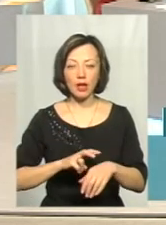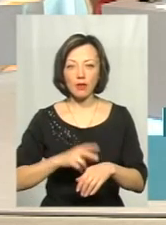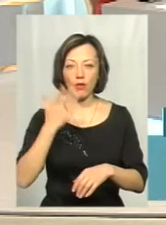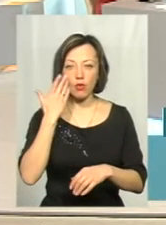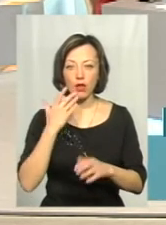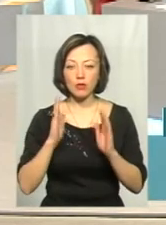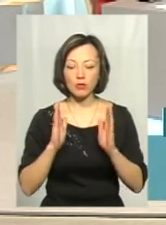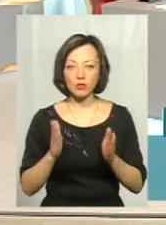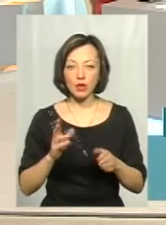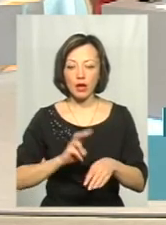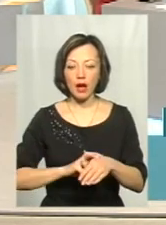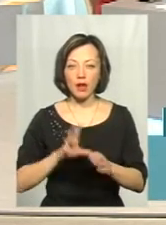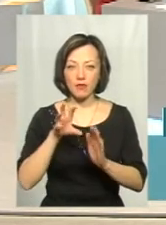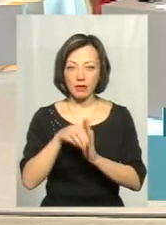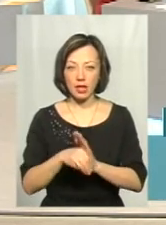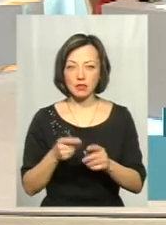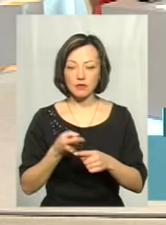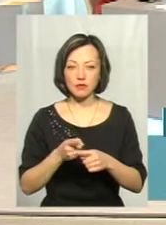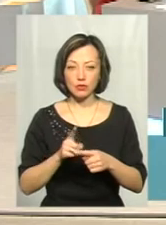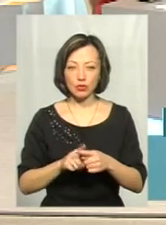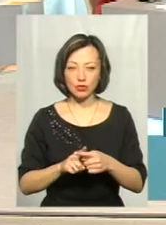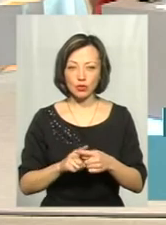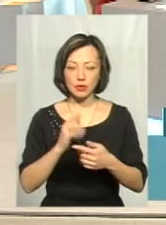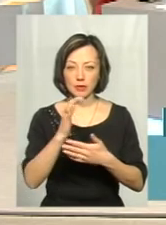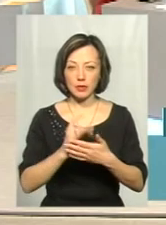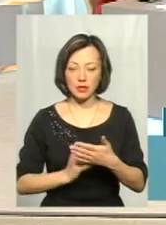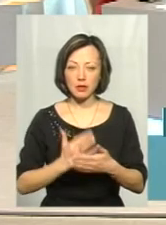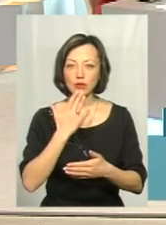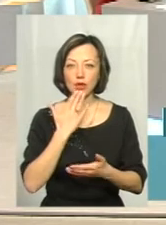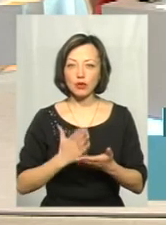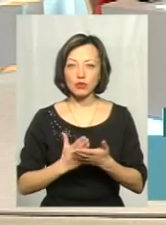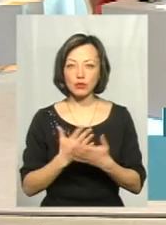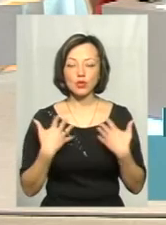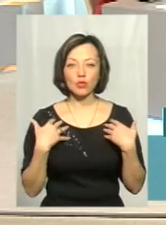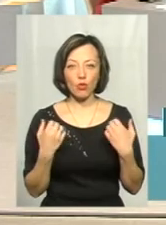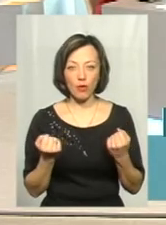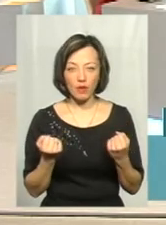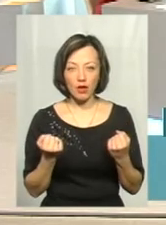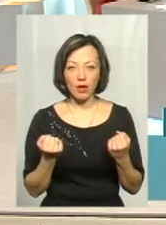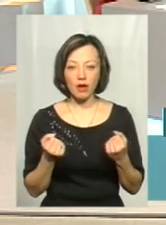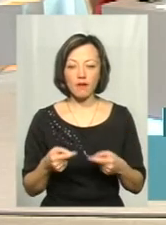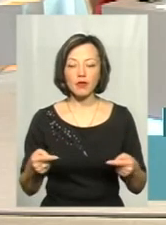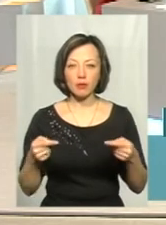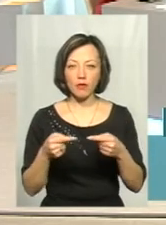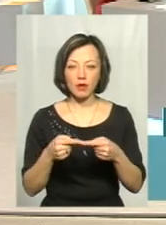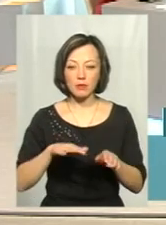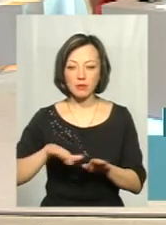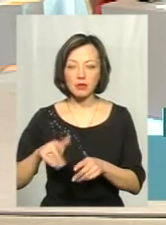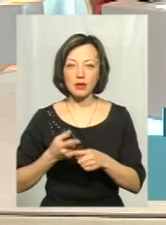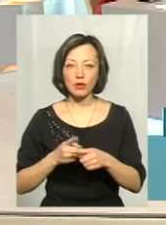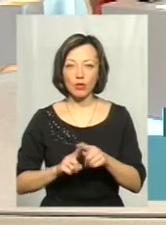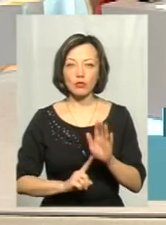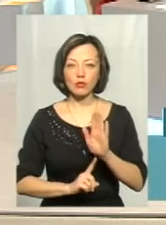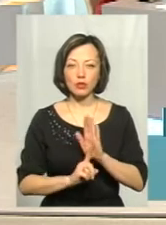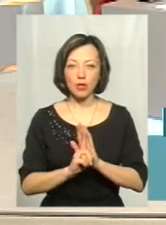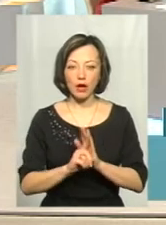вже будуть лікарі внесені в список Національної служби здоров'я, відповідно, після того починають